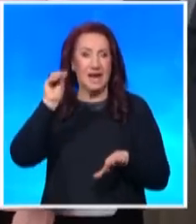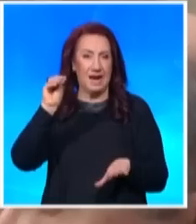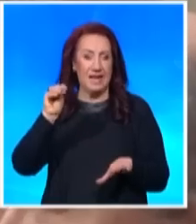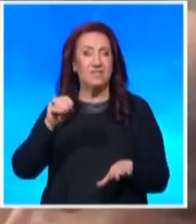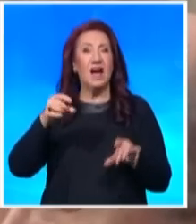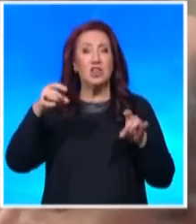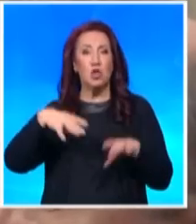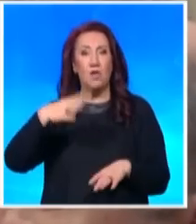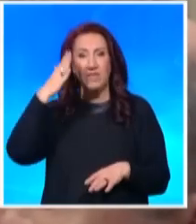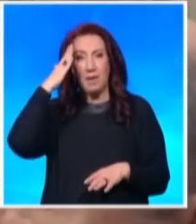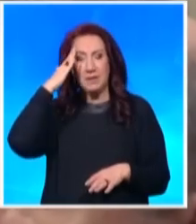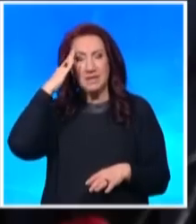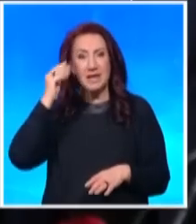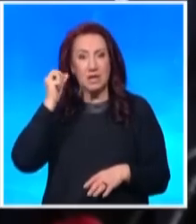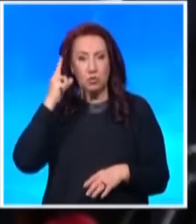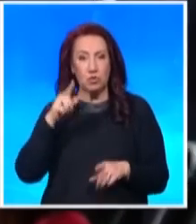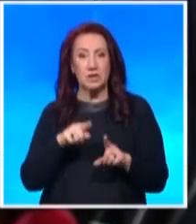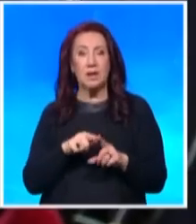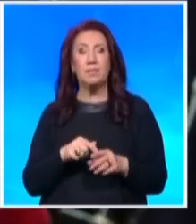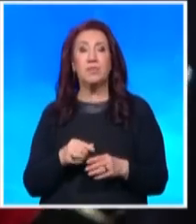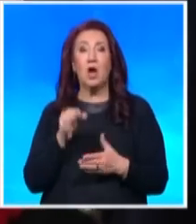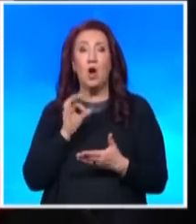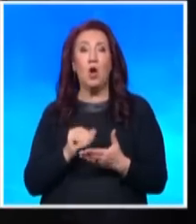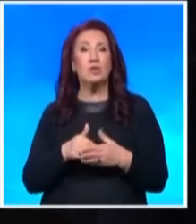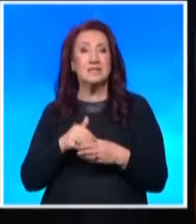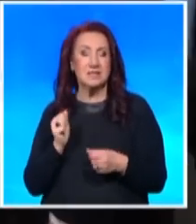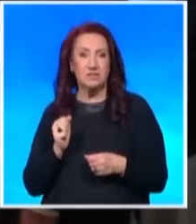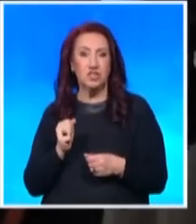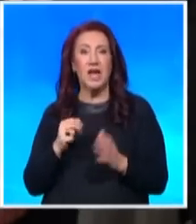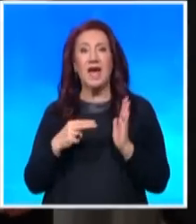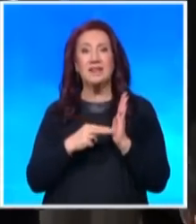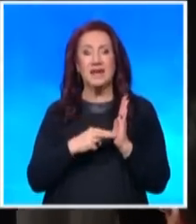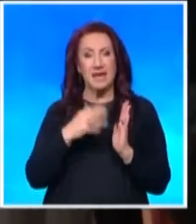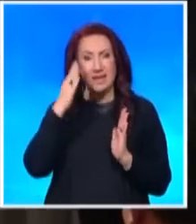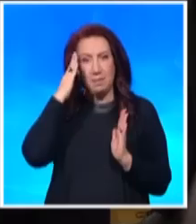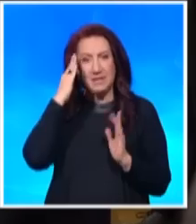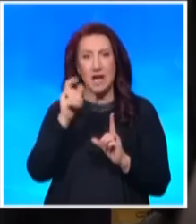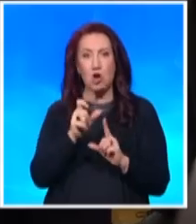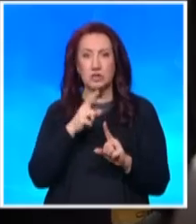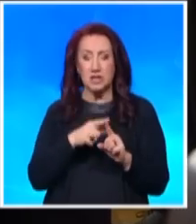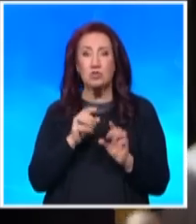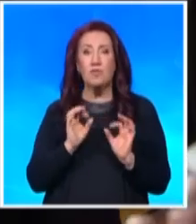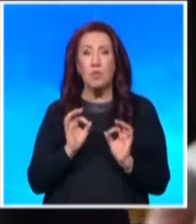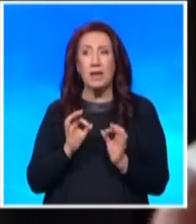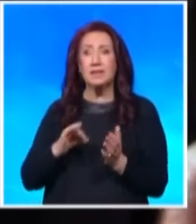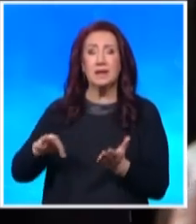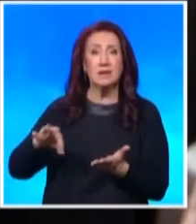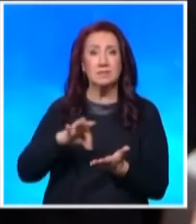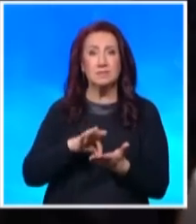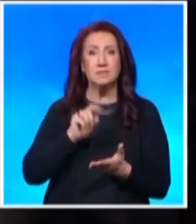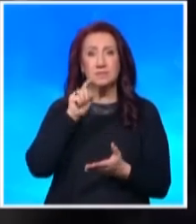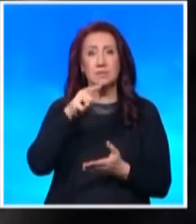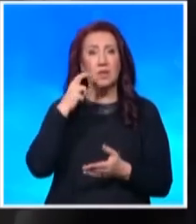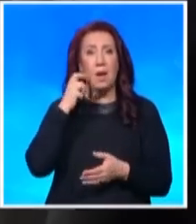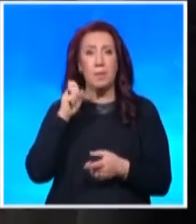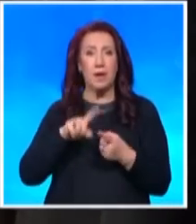президентството отсъстваше енергийният министър Росен Христов, който е на посещение в Баку. В парламента се снима предилично